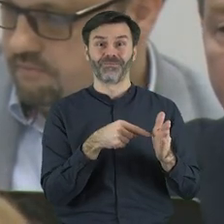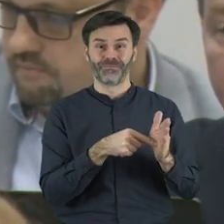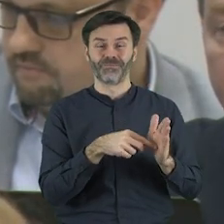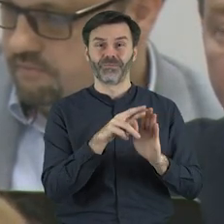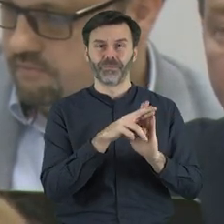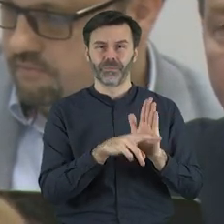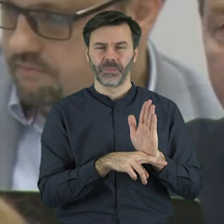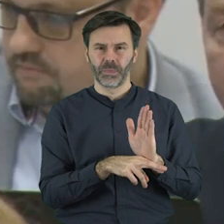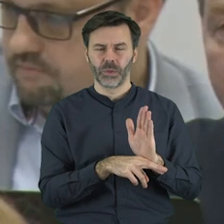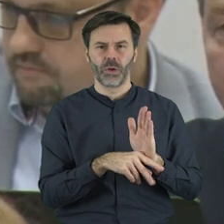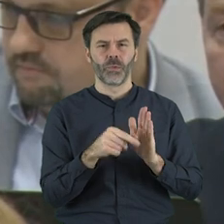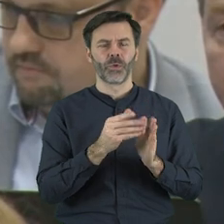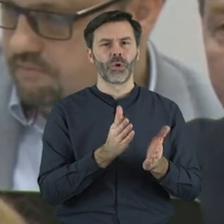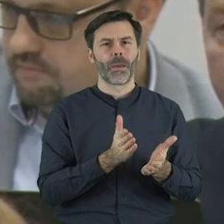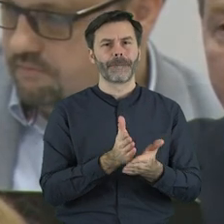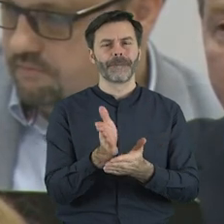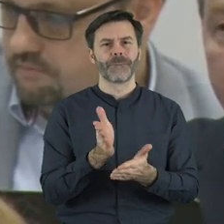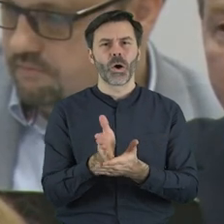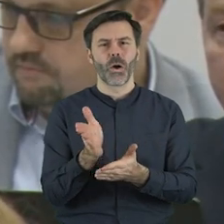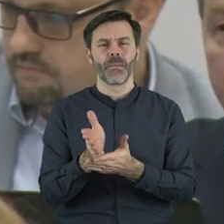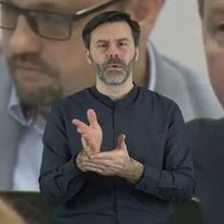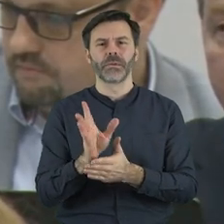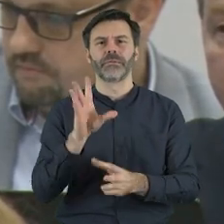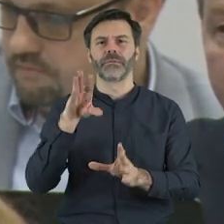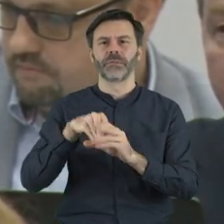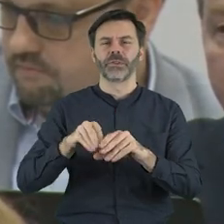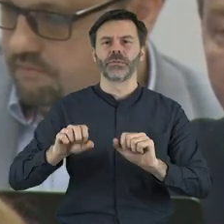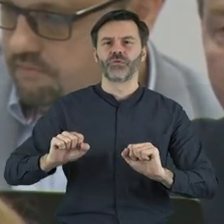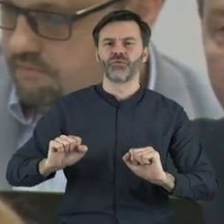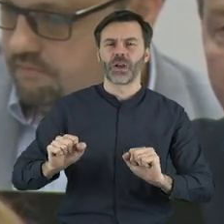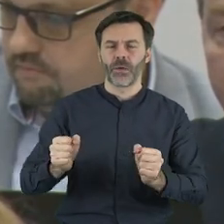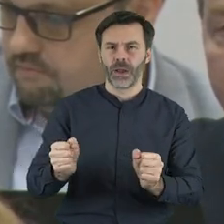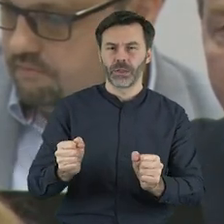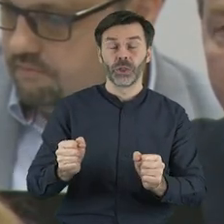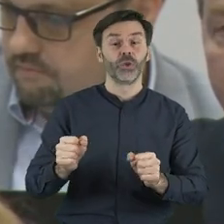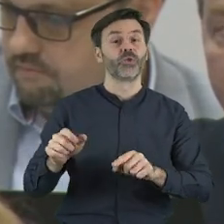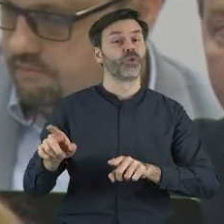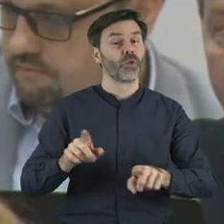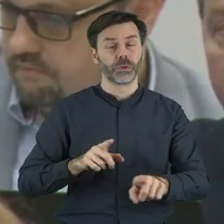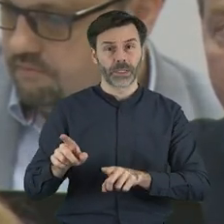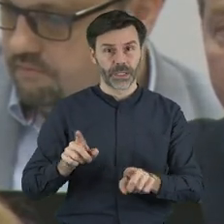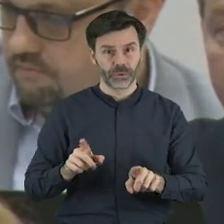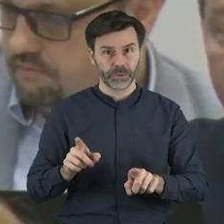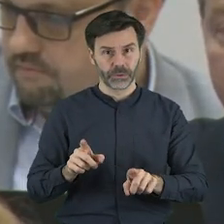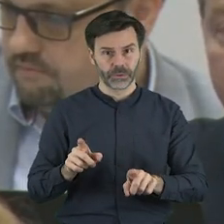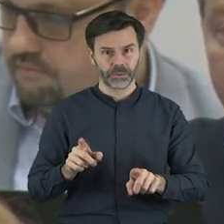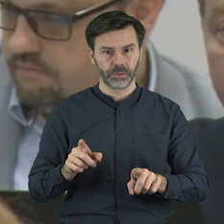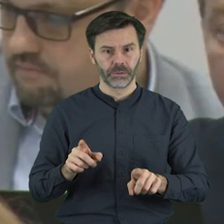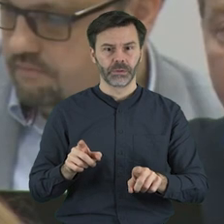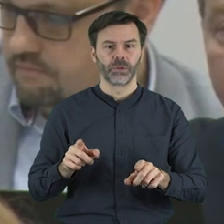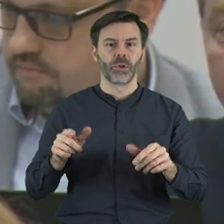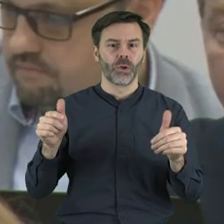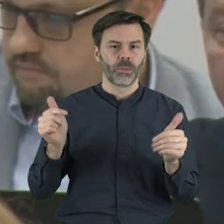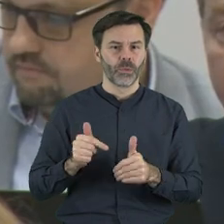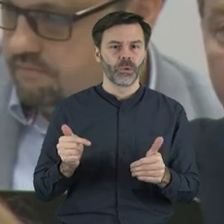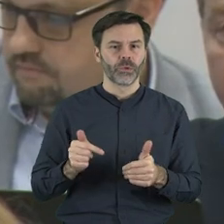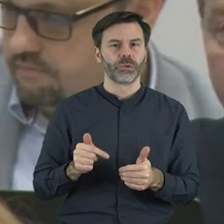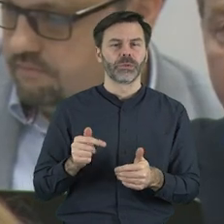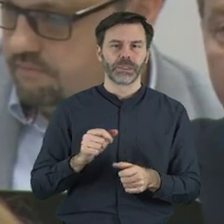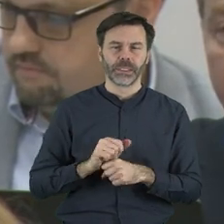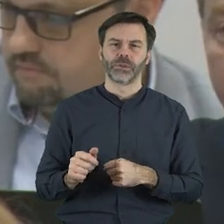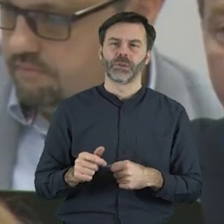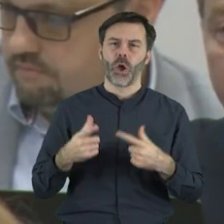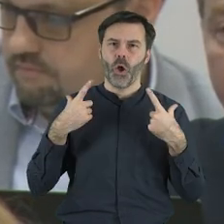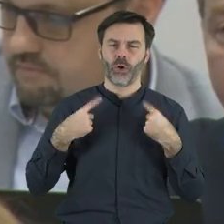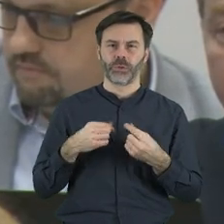poddziałań, czyli przyznaje się, czyli wtedy musi być osobowość prawna, tak? Nie na dzień złożenia wniosku, tylko na dzień podpisania